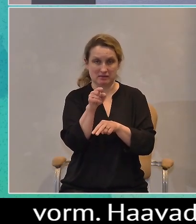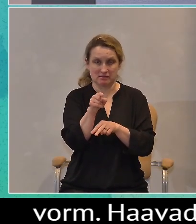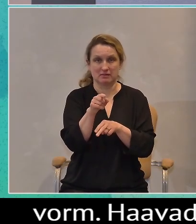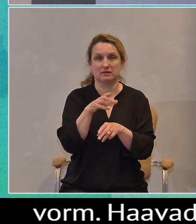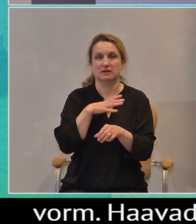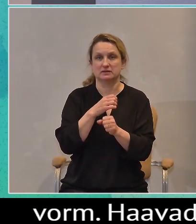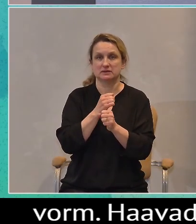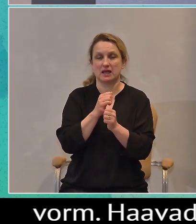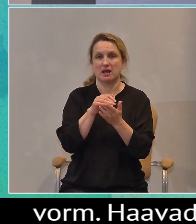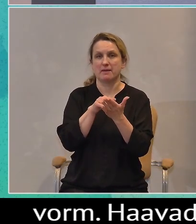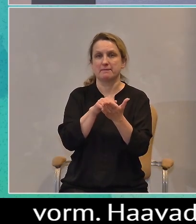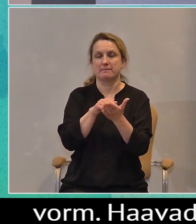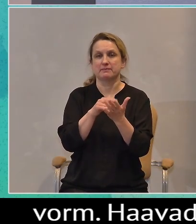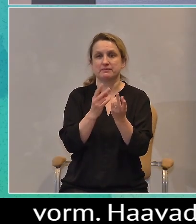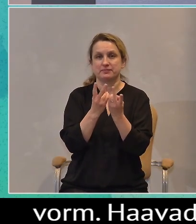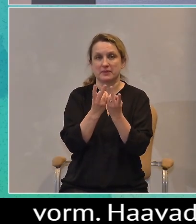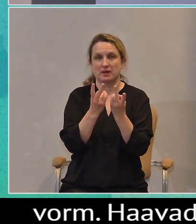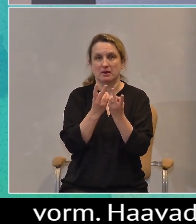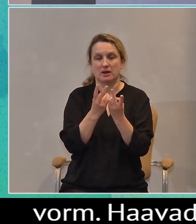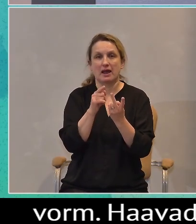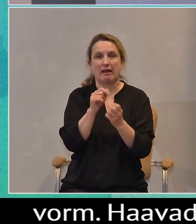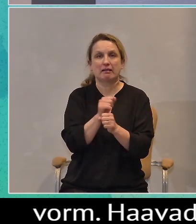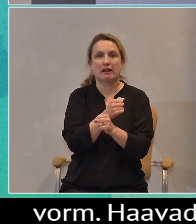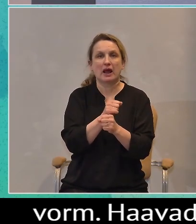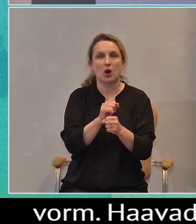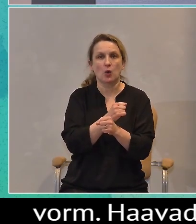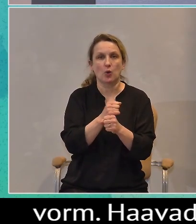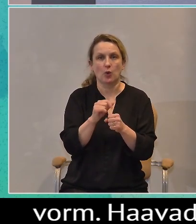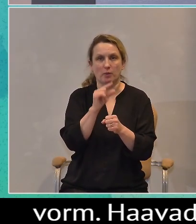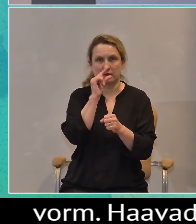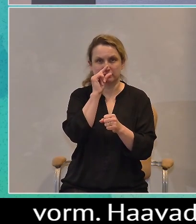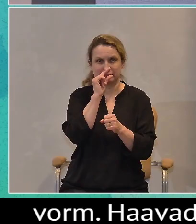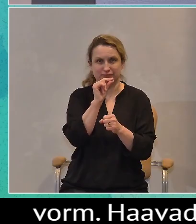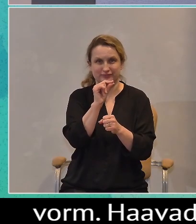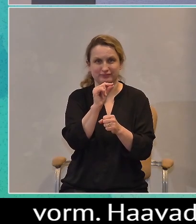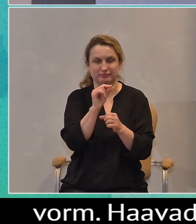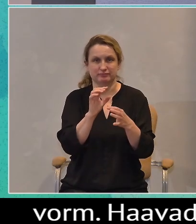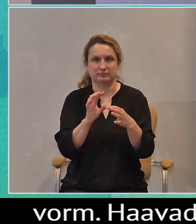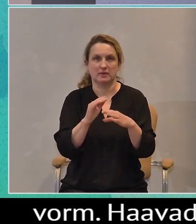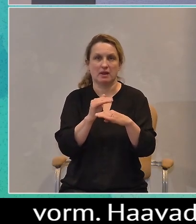siis niimoodi, et ta lõhub derma ja epidermise ühenduse.